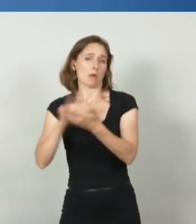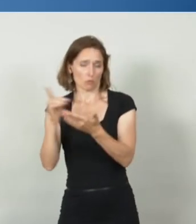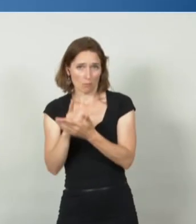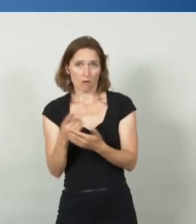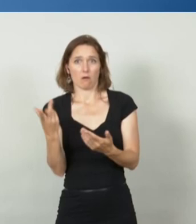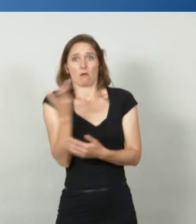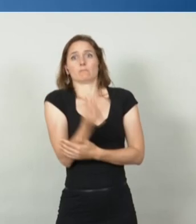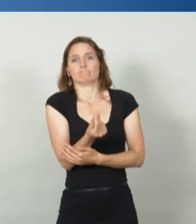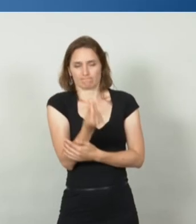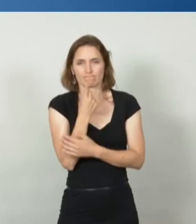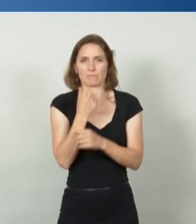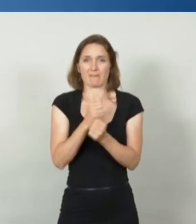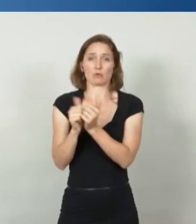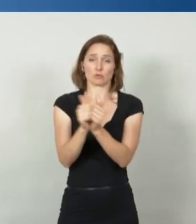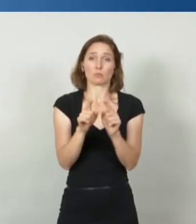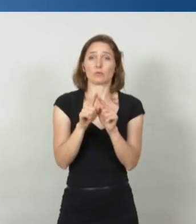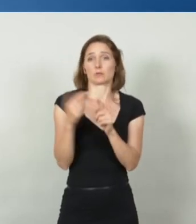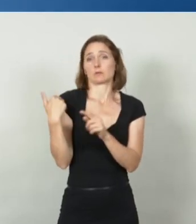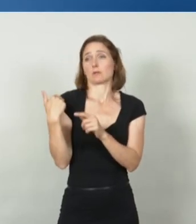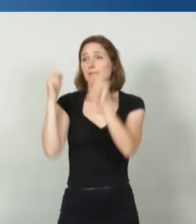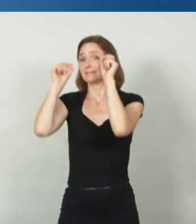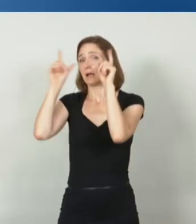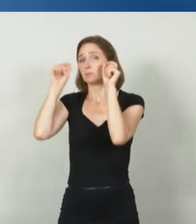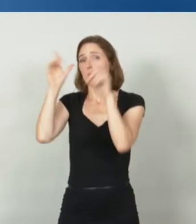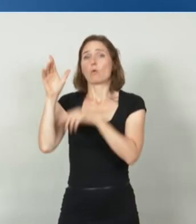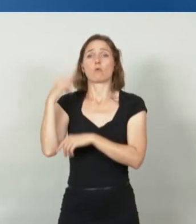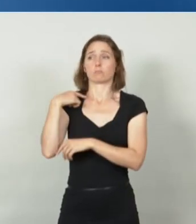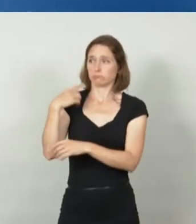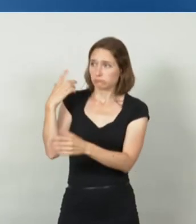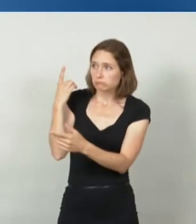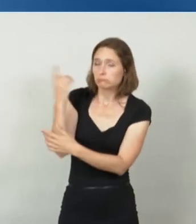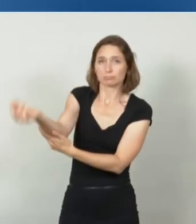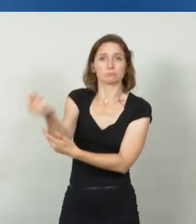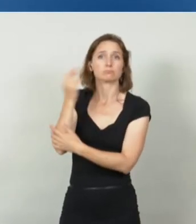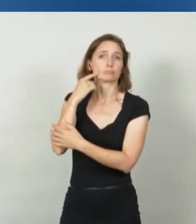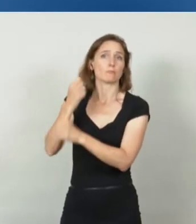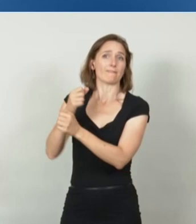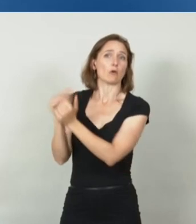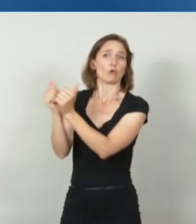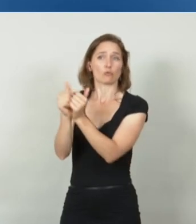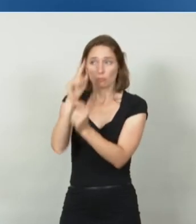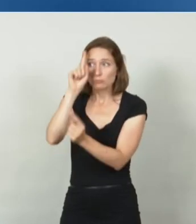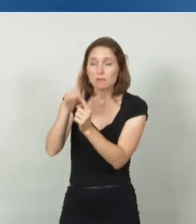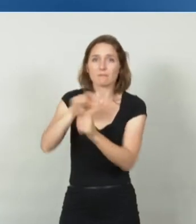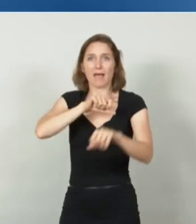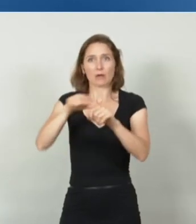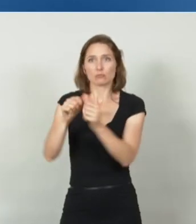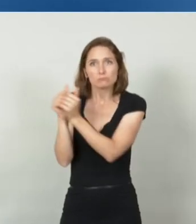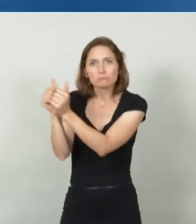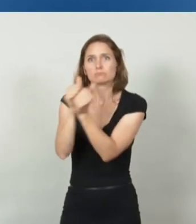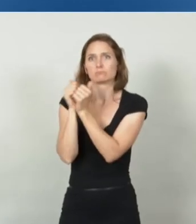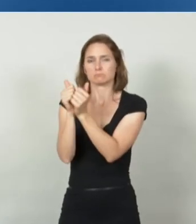Strasbourg pour de nouvelles coopérations possibles pour élargir également notre nos actions communes ils peuvent très bien se faire avec